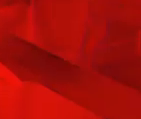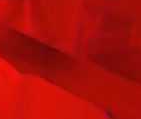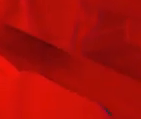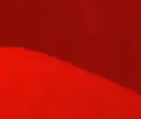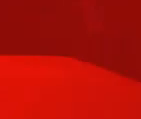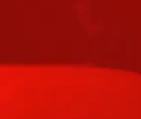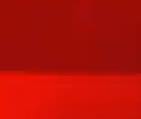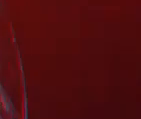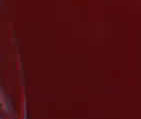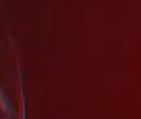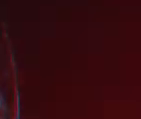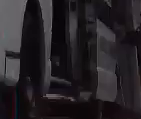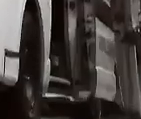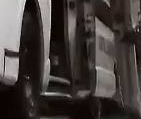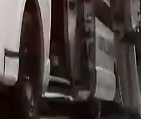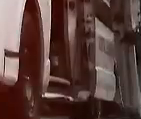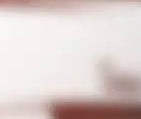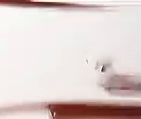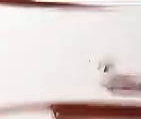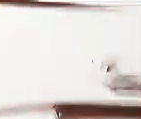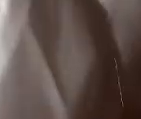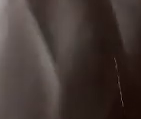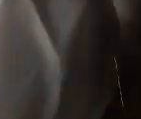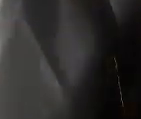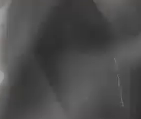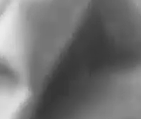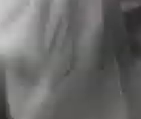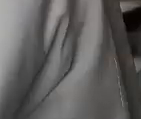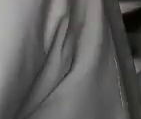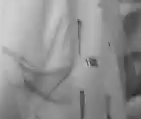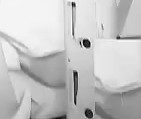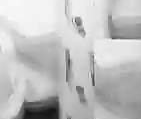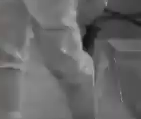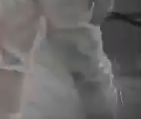takut. Ada yang meninggal dengan usia yang terlalu muda.